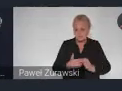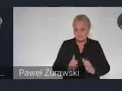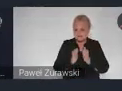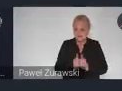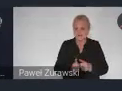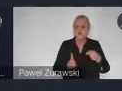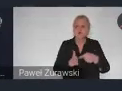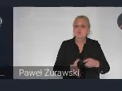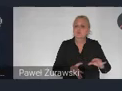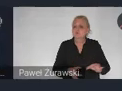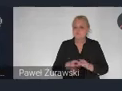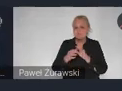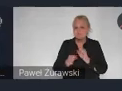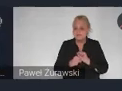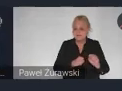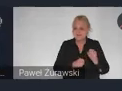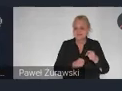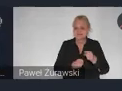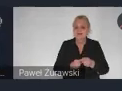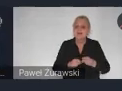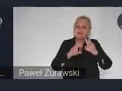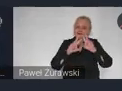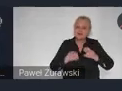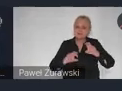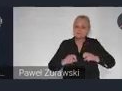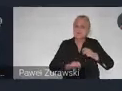będzie dotyczył diagnozy